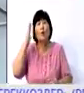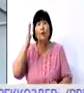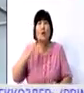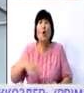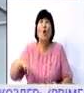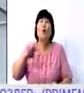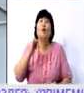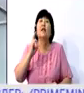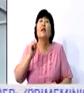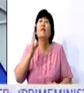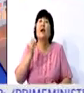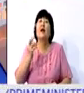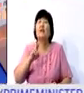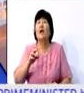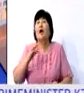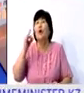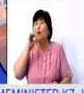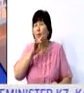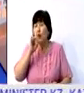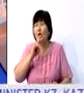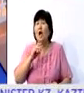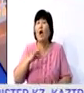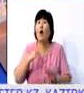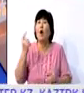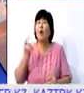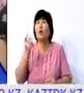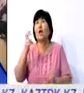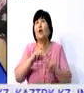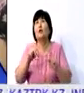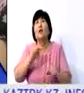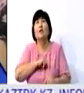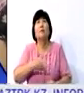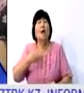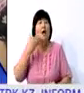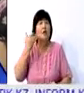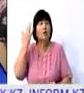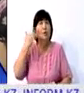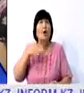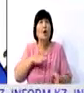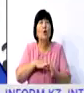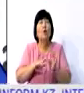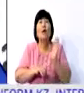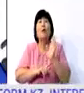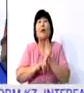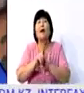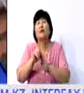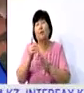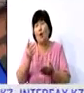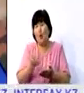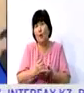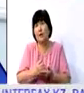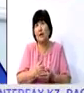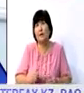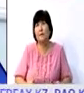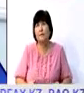Өңірлік инновация офисі мұнай және ауыл шаруашылығы саласындағы кәсіпорындардың жұмысын жеңілдету мақсатында толымды бастамаларды қолға алды.